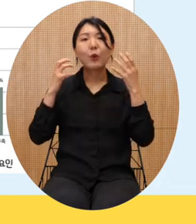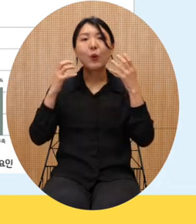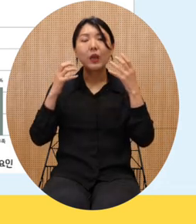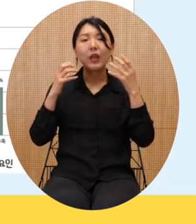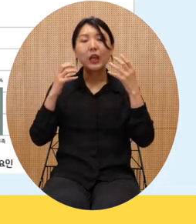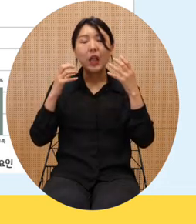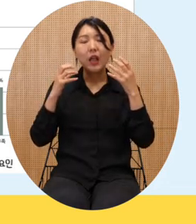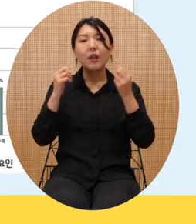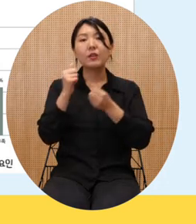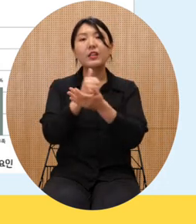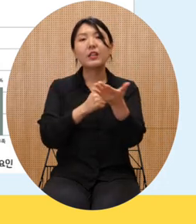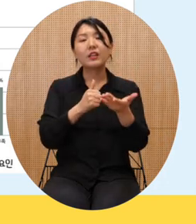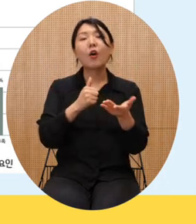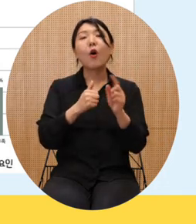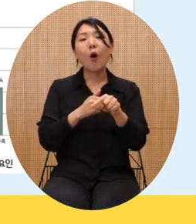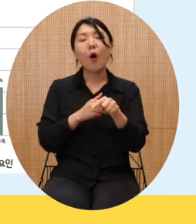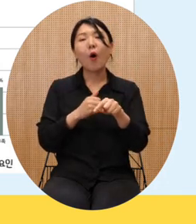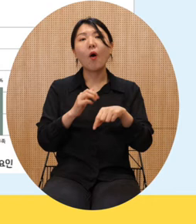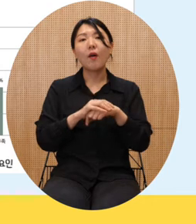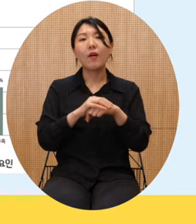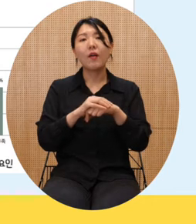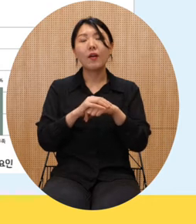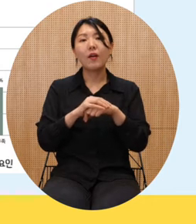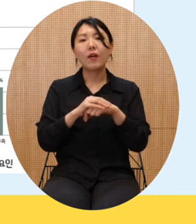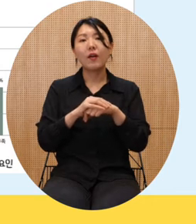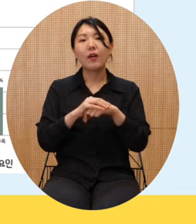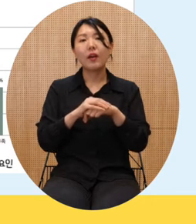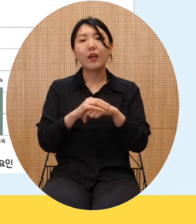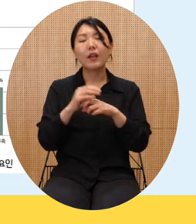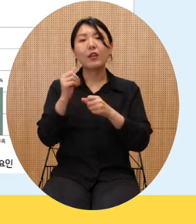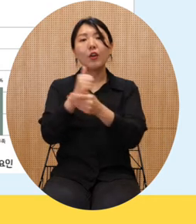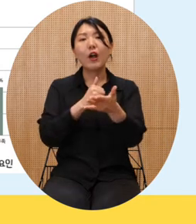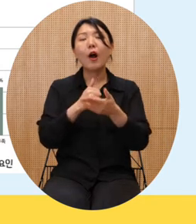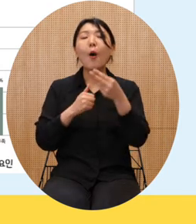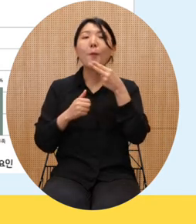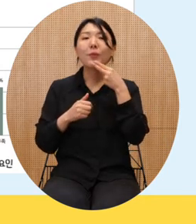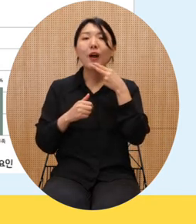그래서 근데 집이 아동에게 미치는 영향에 관해서는